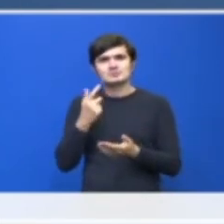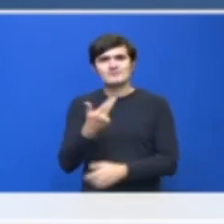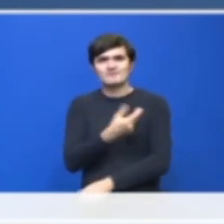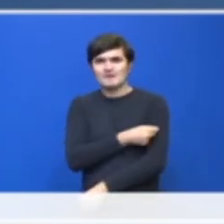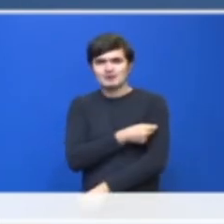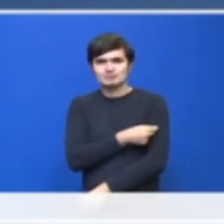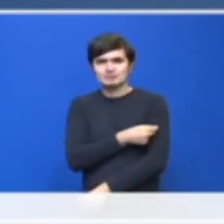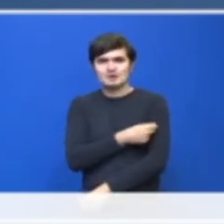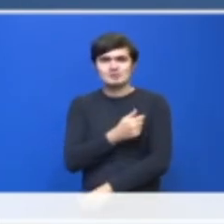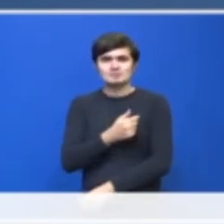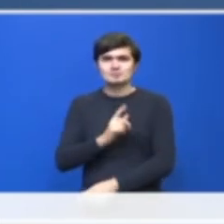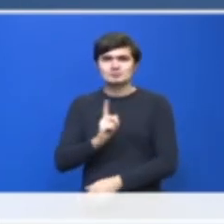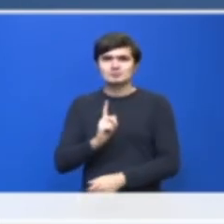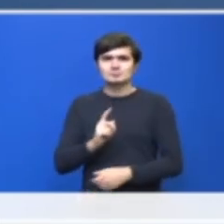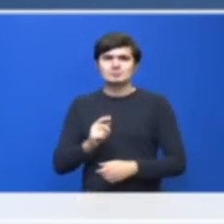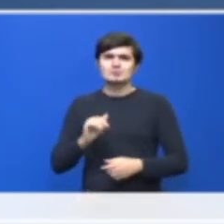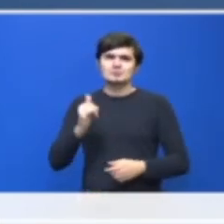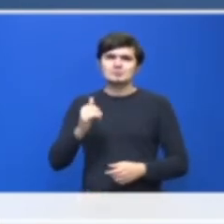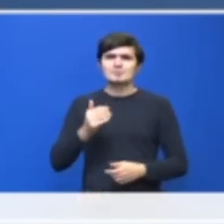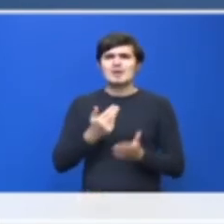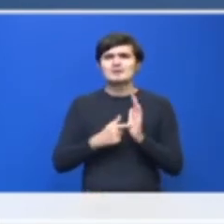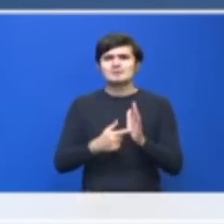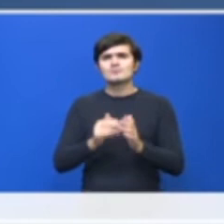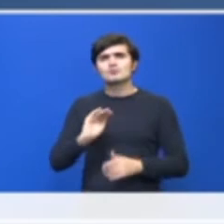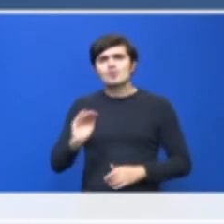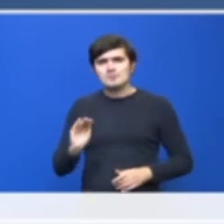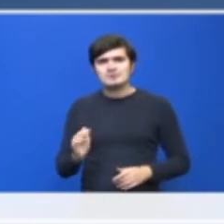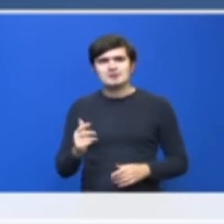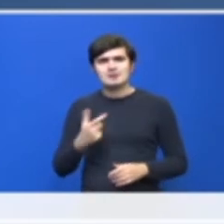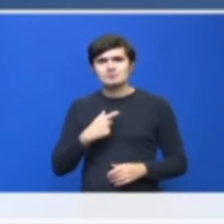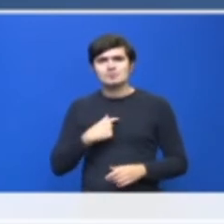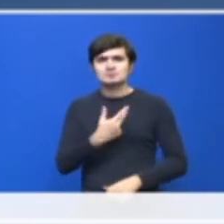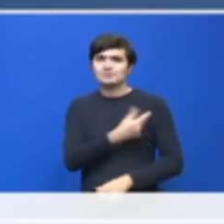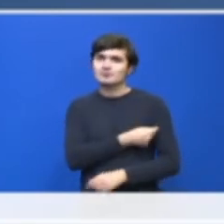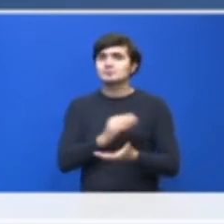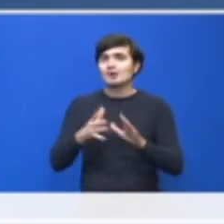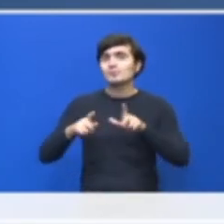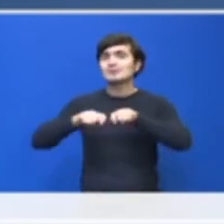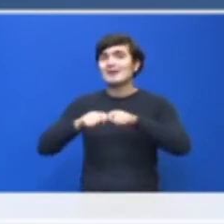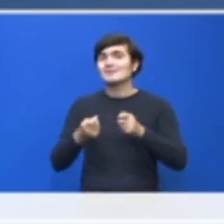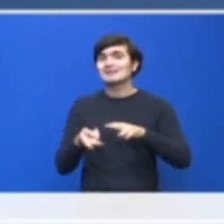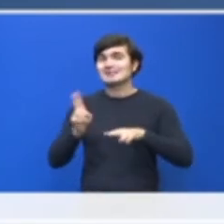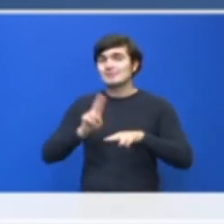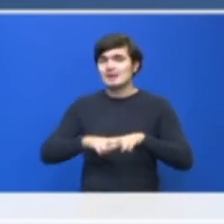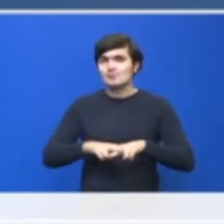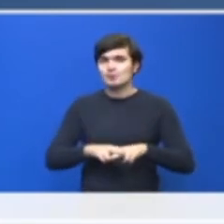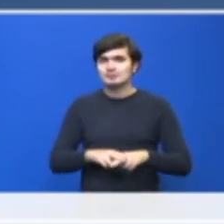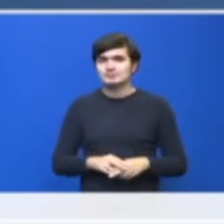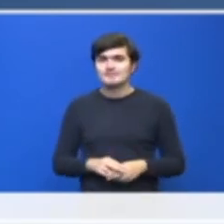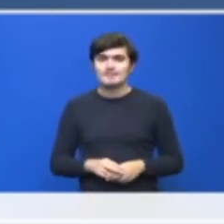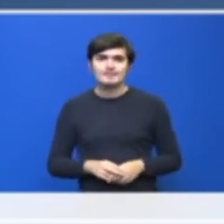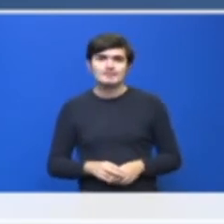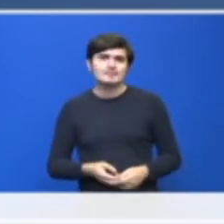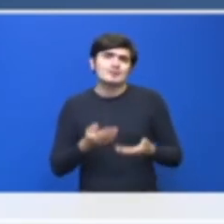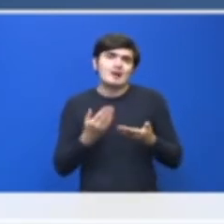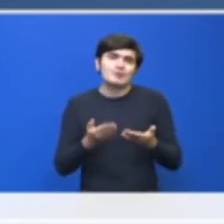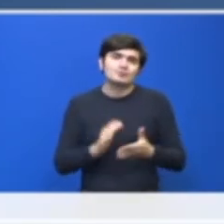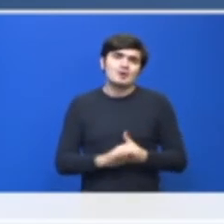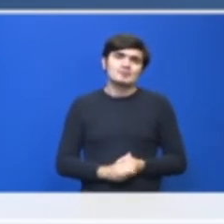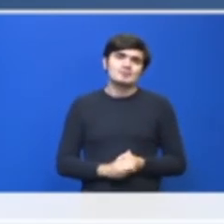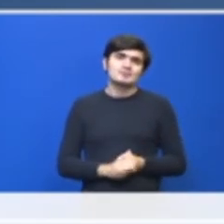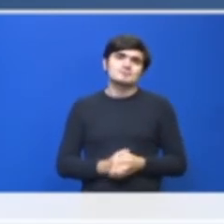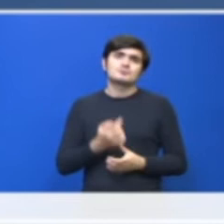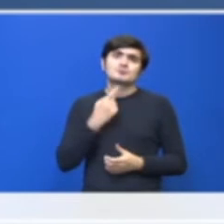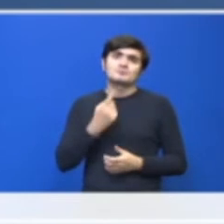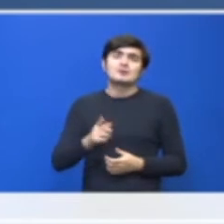se supun vaccinării. Vorbim de copii aici care poate să fie afectați mai mult. Așa că să spunem